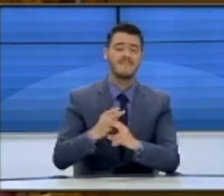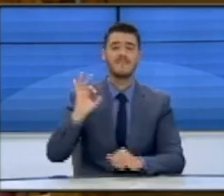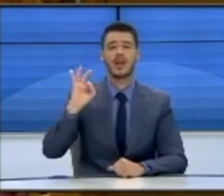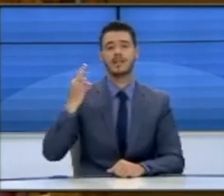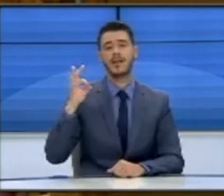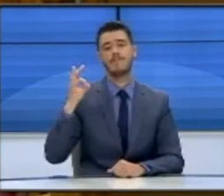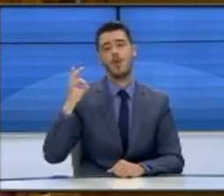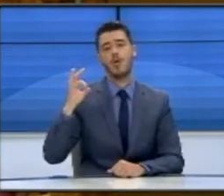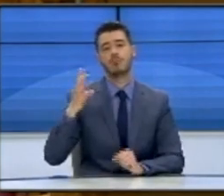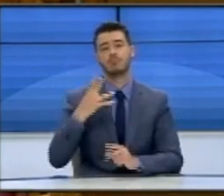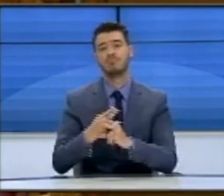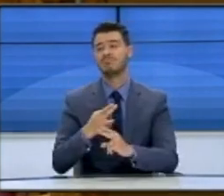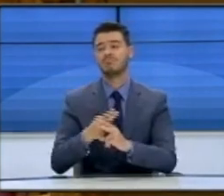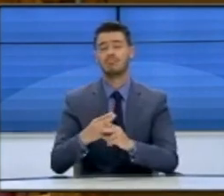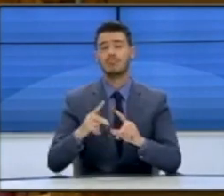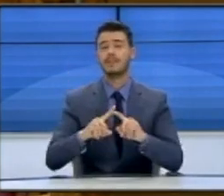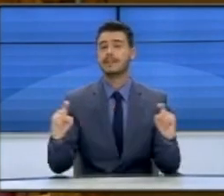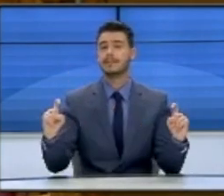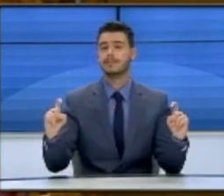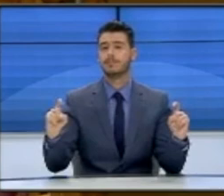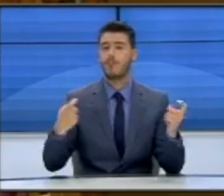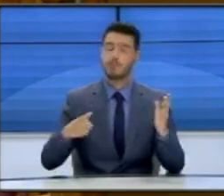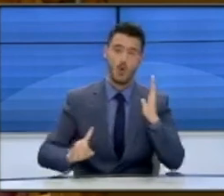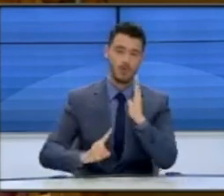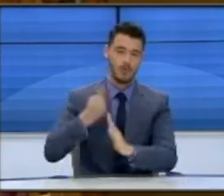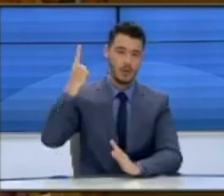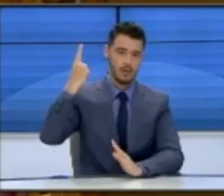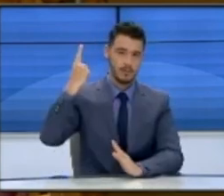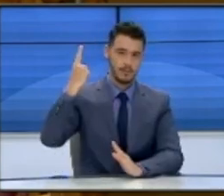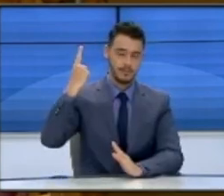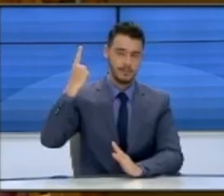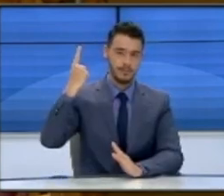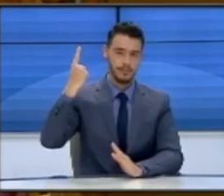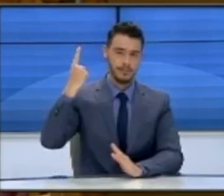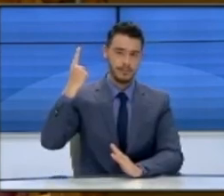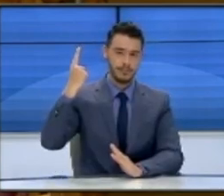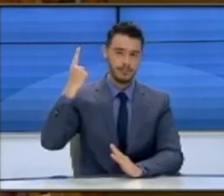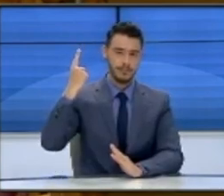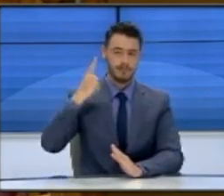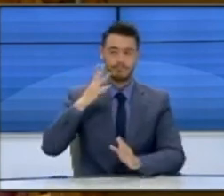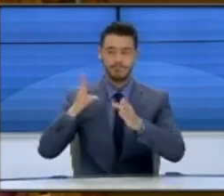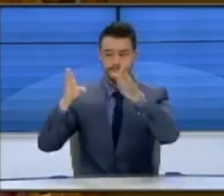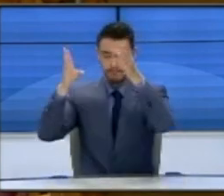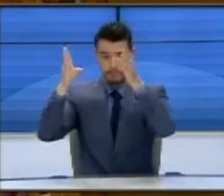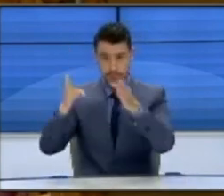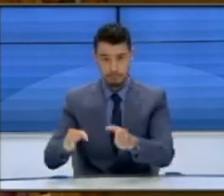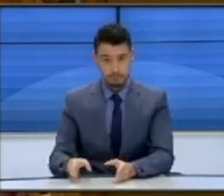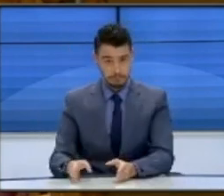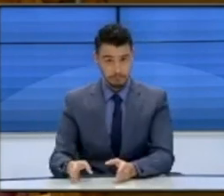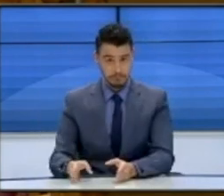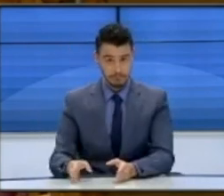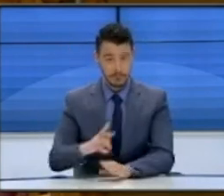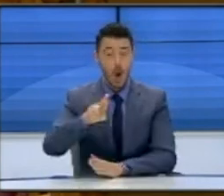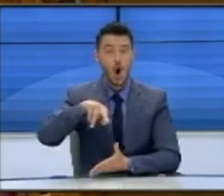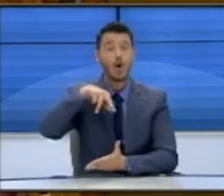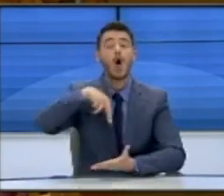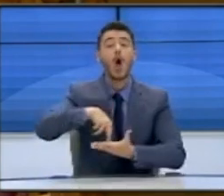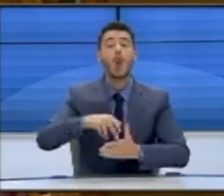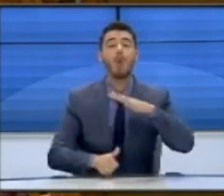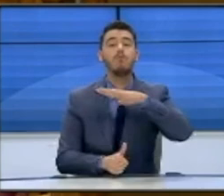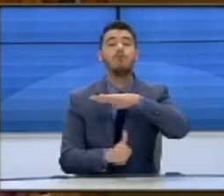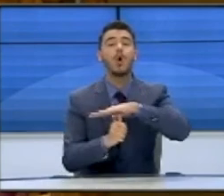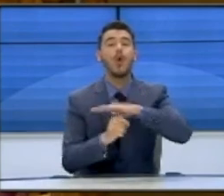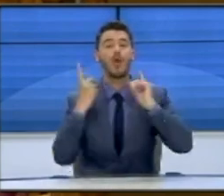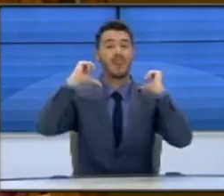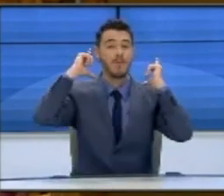που αποδίδω στο γεγονός ότι για πρώτη φορά το αξίωμα της Προέδρου της Δημοκρατίας το καταλαμβάνει στη